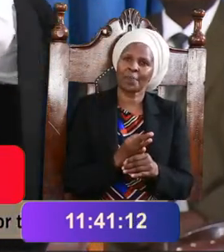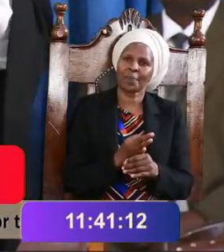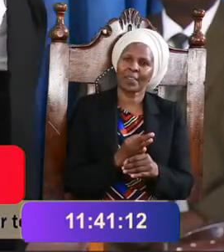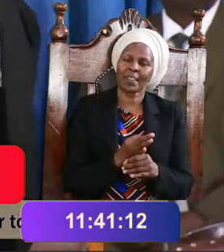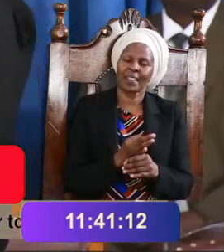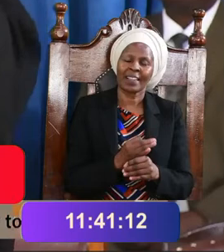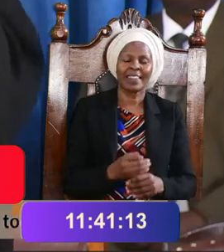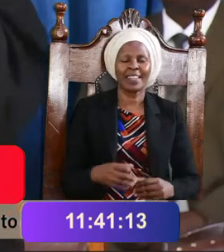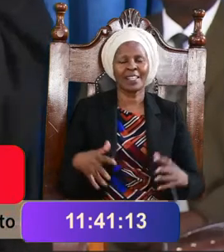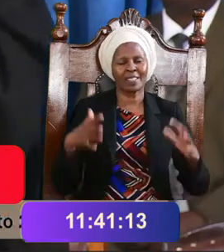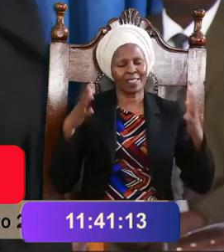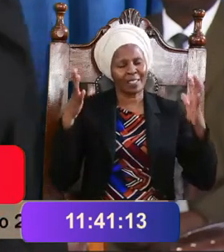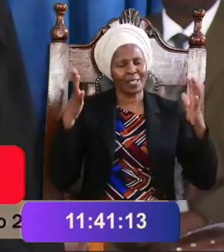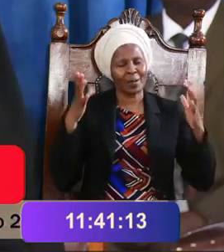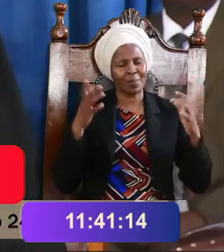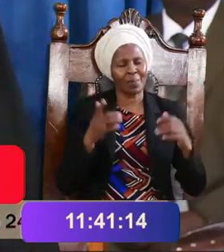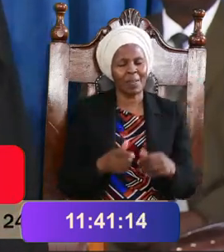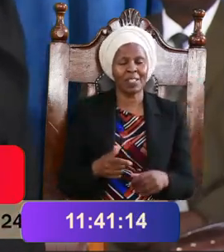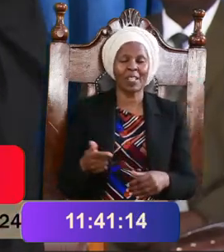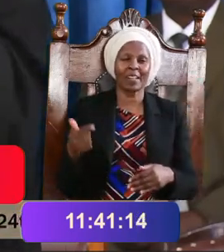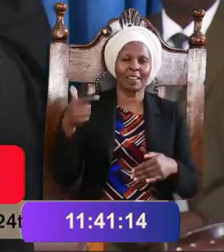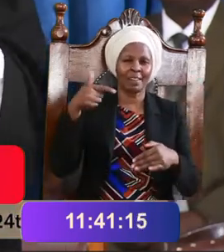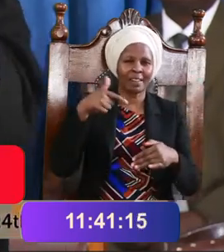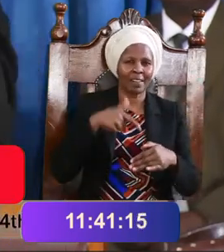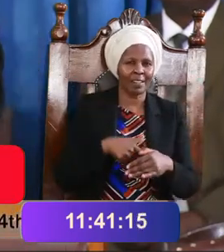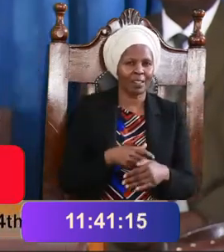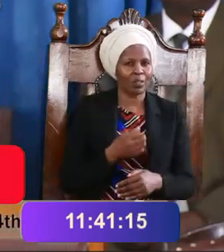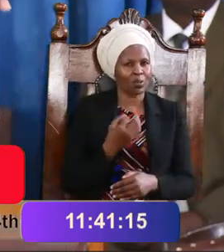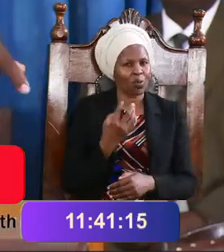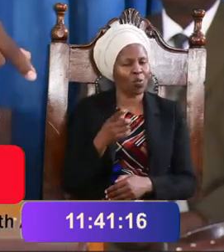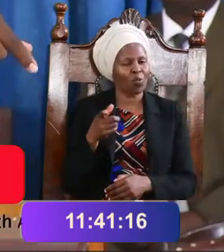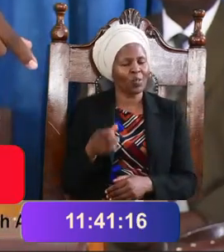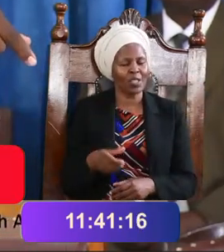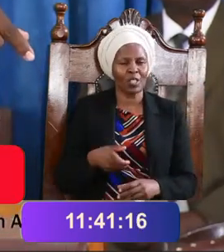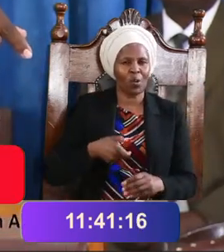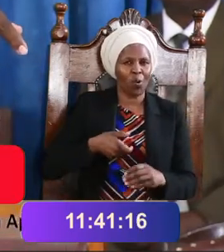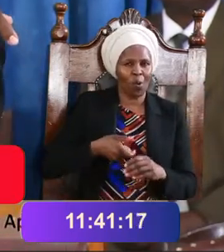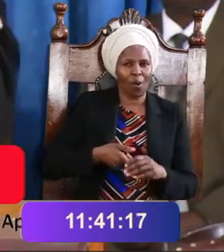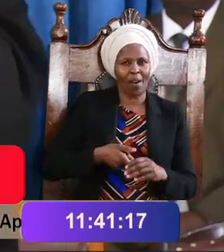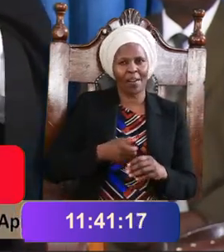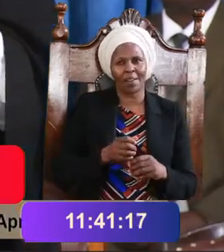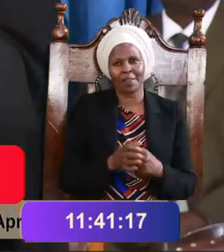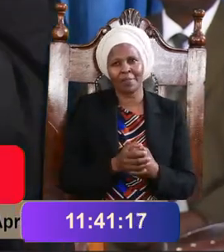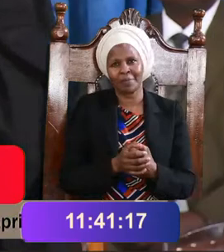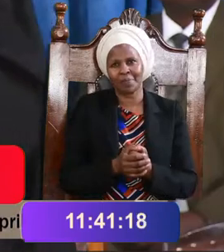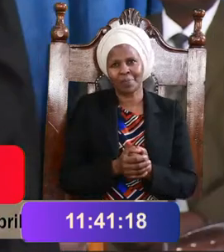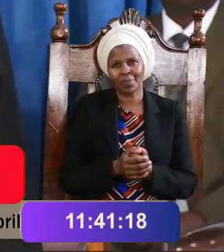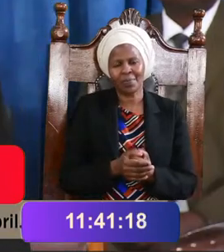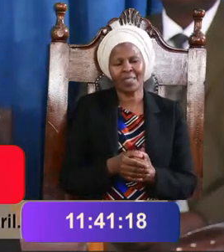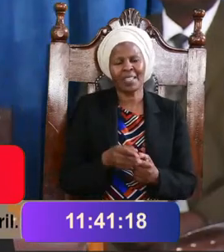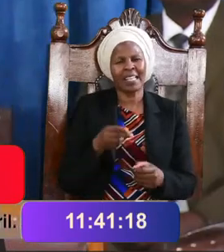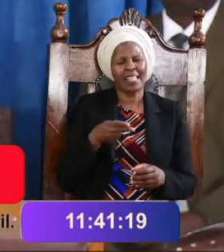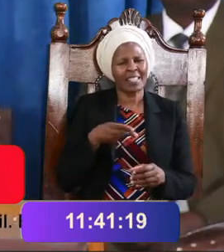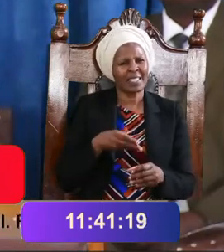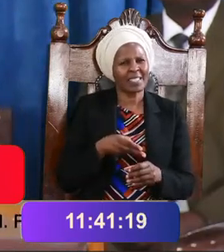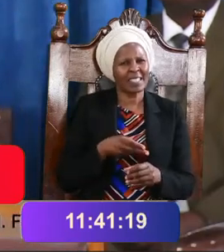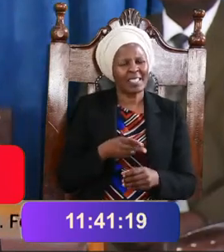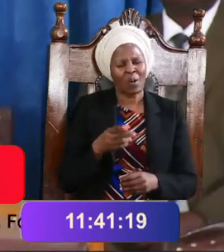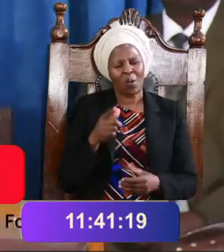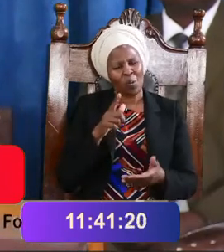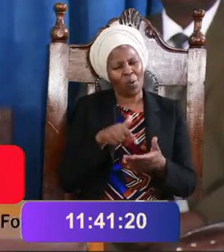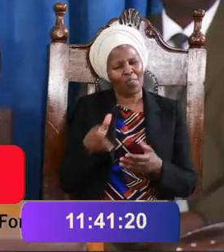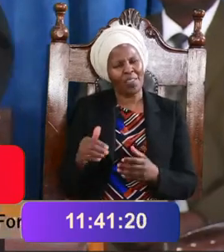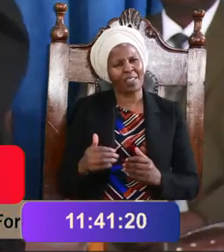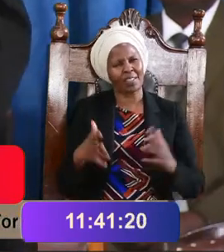walikuwa wanashangilia kuingia kwa mafuta. Sasa nilikuwa nashindwa ni mafuta